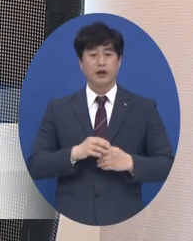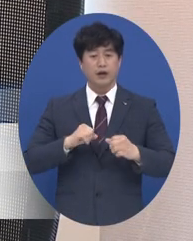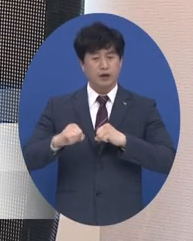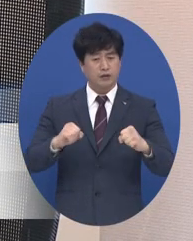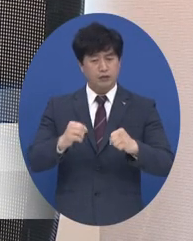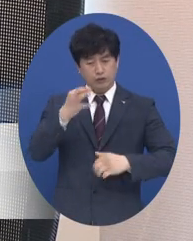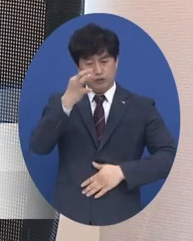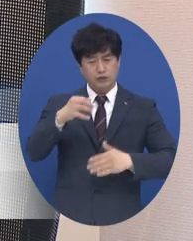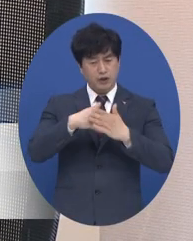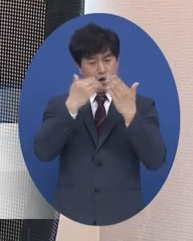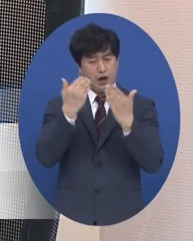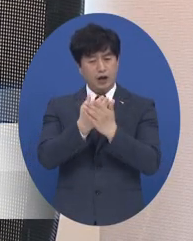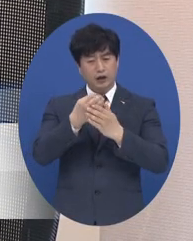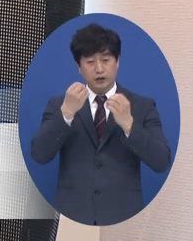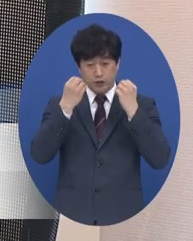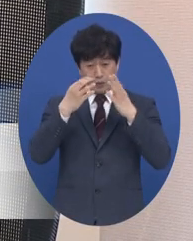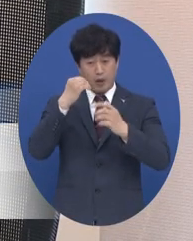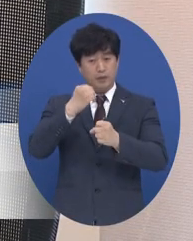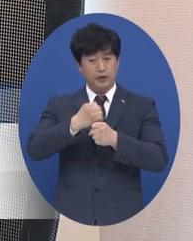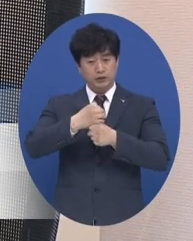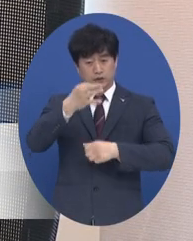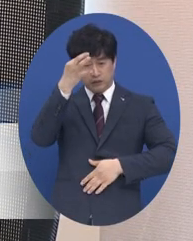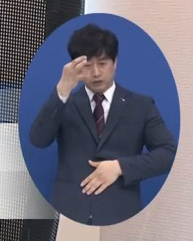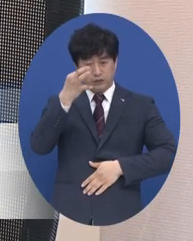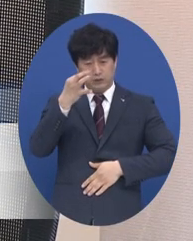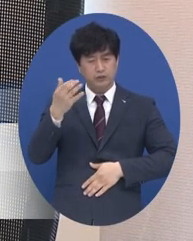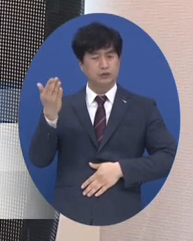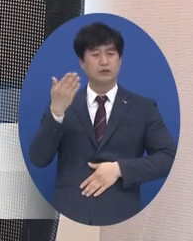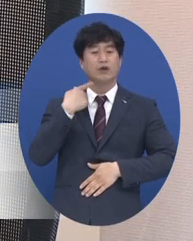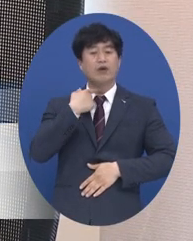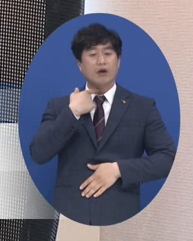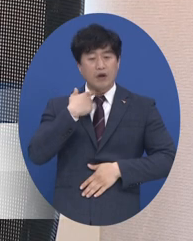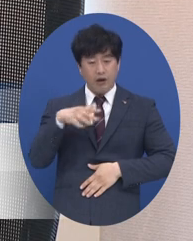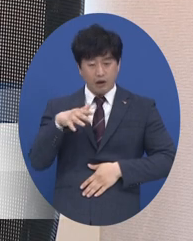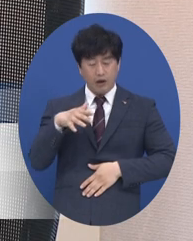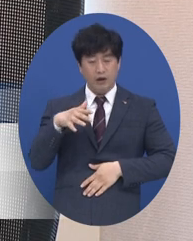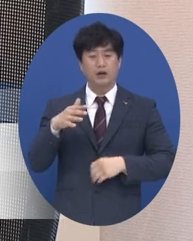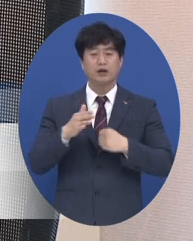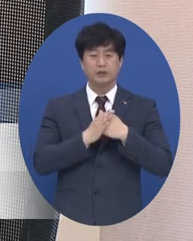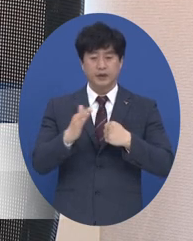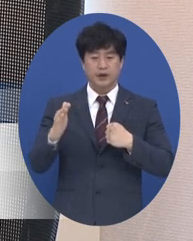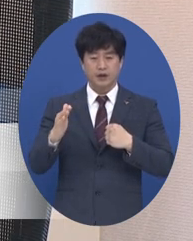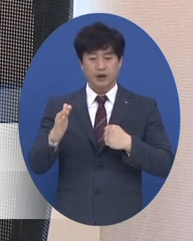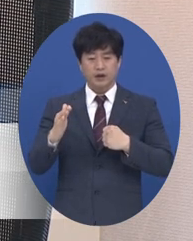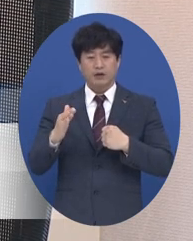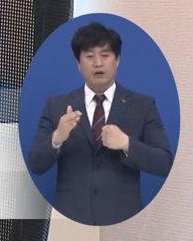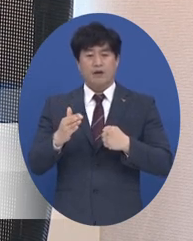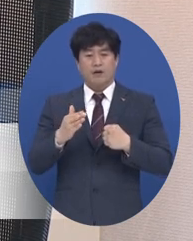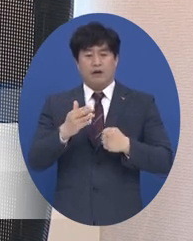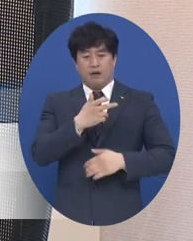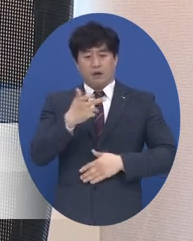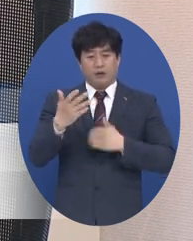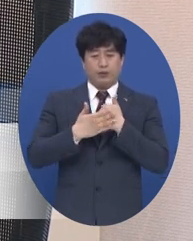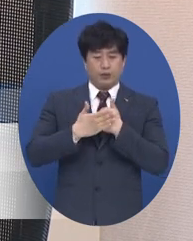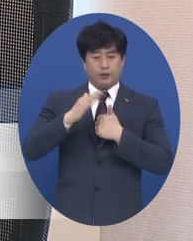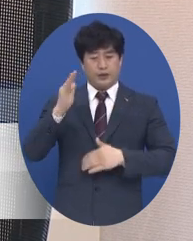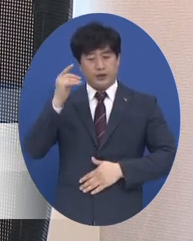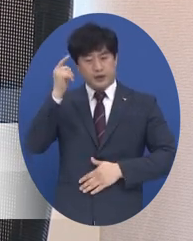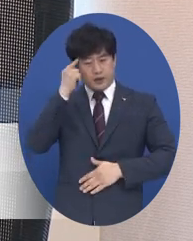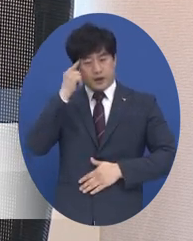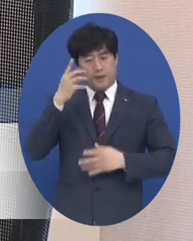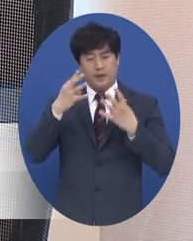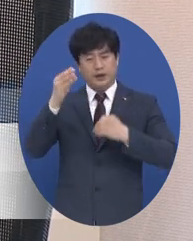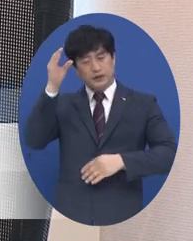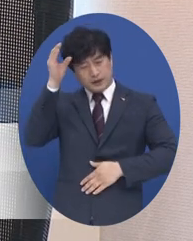기술들이 타 새로 만들어야 되는 기술이고 이전에 하지 않았던 것들 하다 보니까 엄청나게 큰 도움이 될 거라고